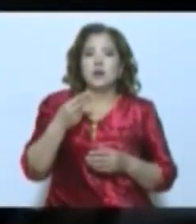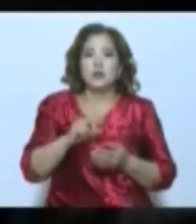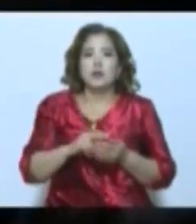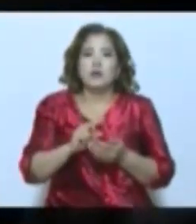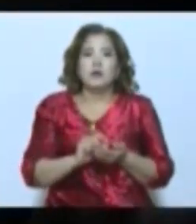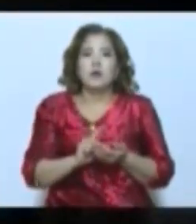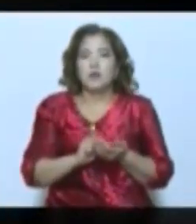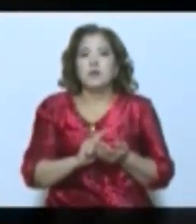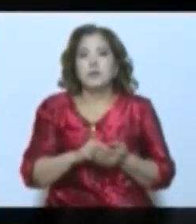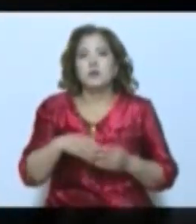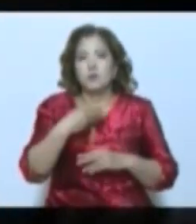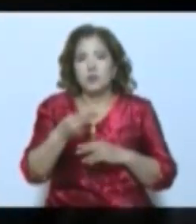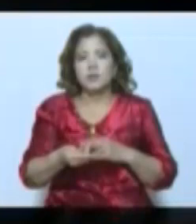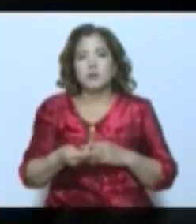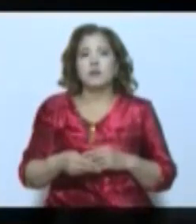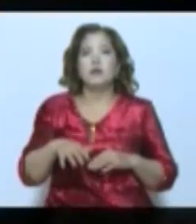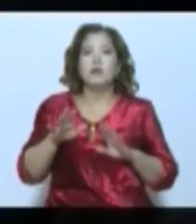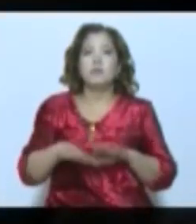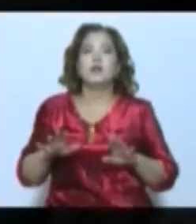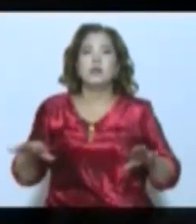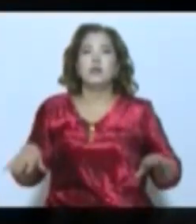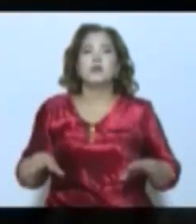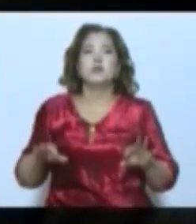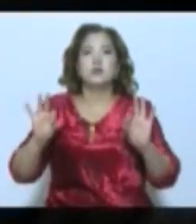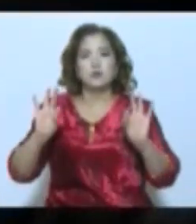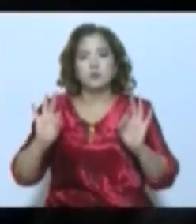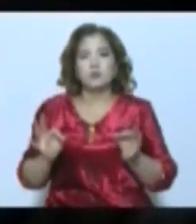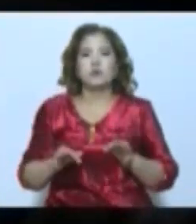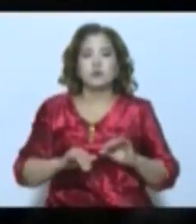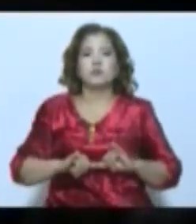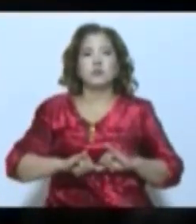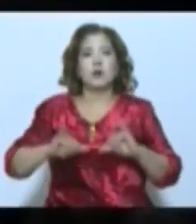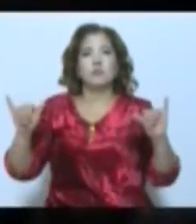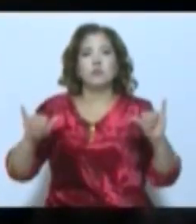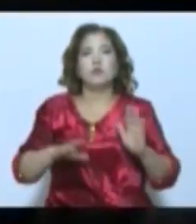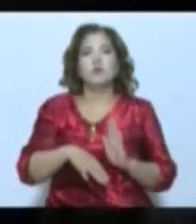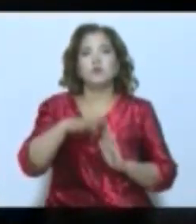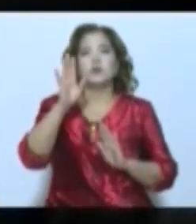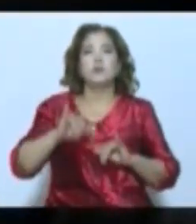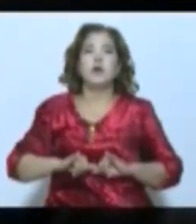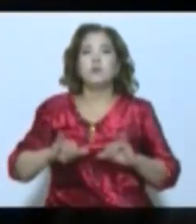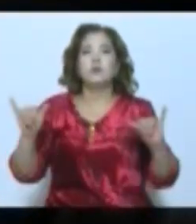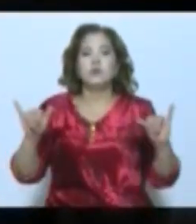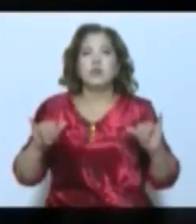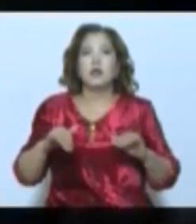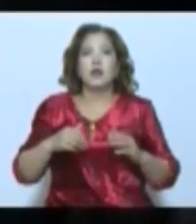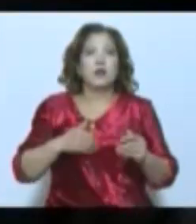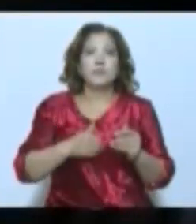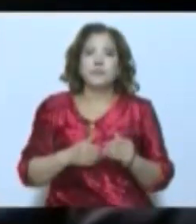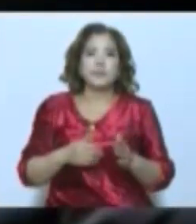заманда балалардың дұрыс өсіп дамуына жеткілікті болып табылмайды. Сондықтан енді